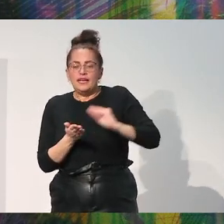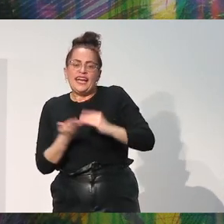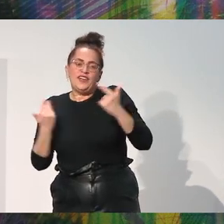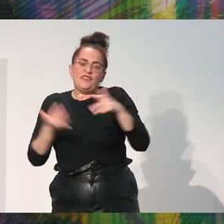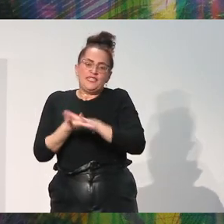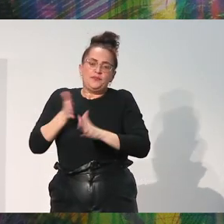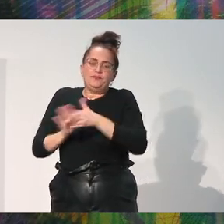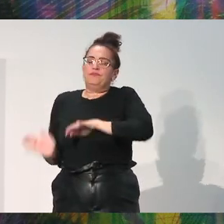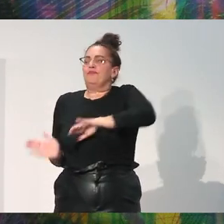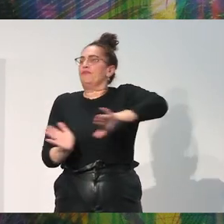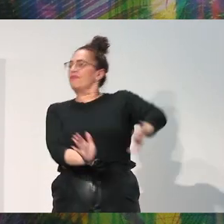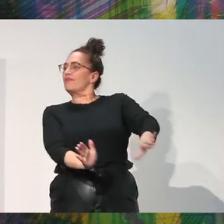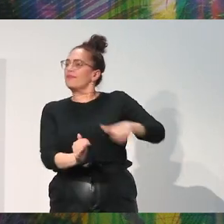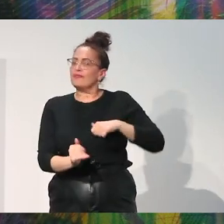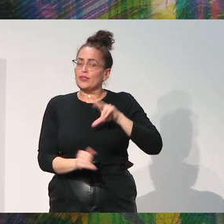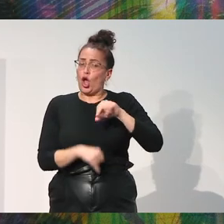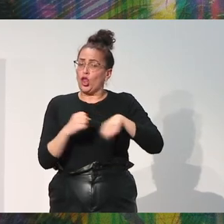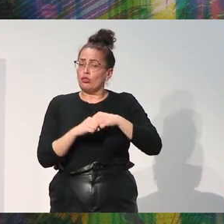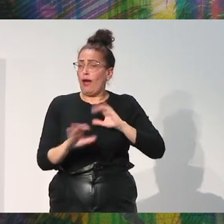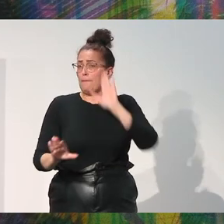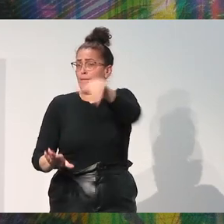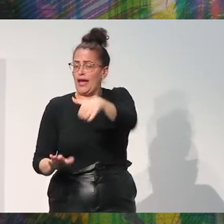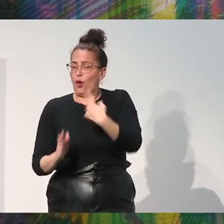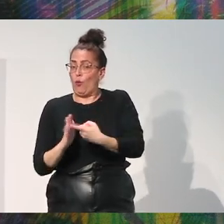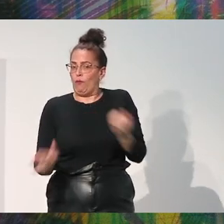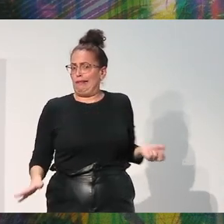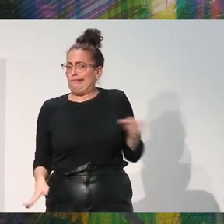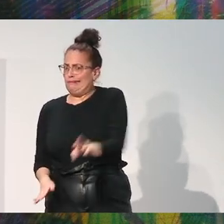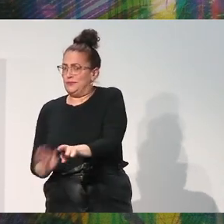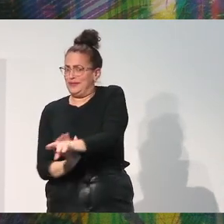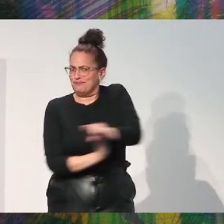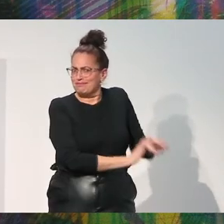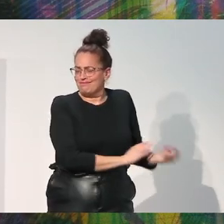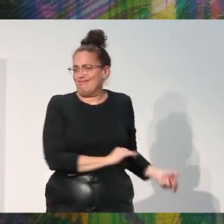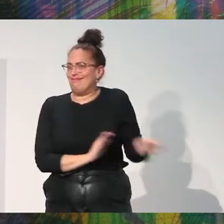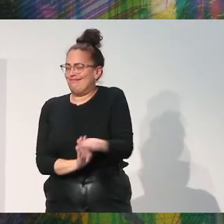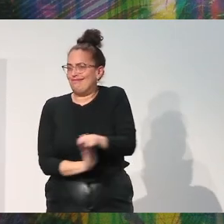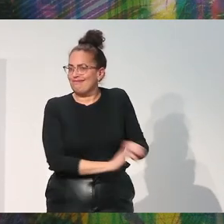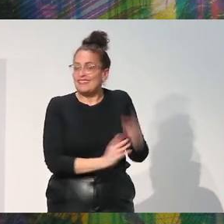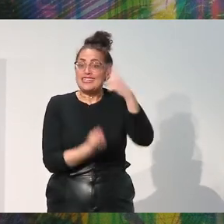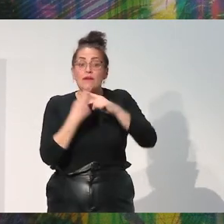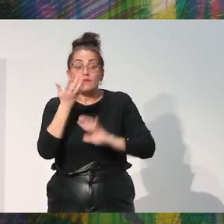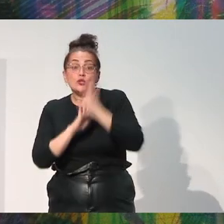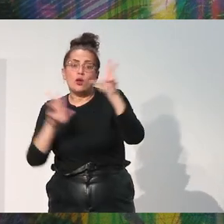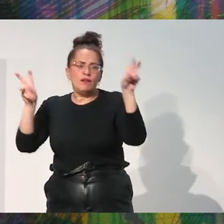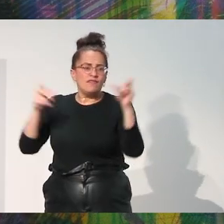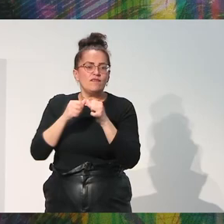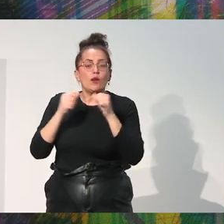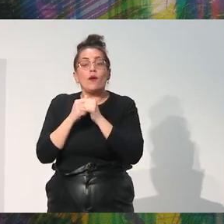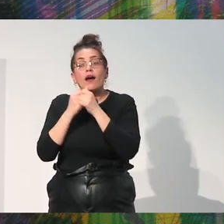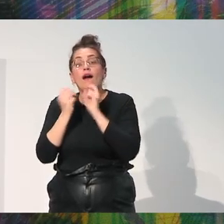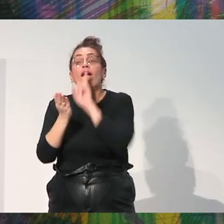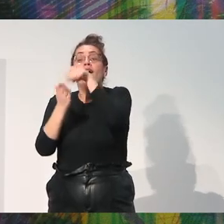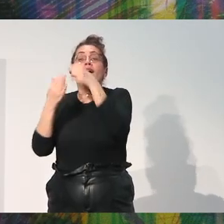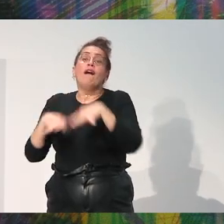on peut les citer tous hein, mais Wajdi Marawat pendant très longtemps ne voulait pas citer les choses de la guerre, il a commencé par écrire Incendie etc. où il nommait jamais le Liban, il nommait pas une faction,